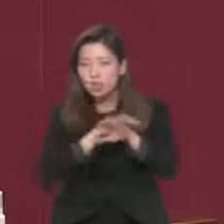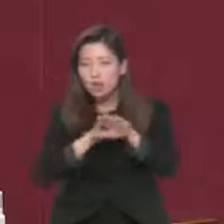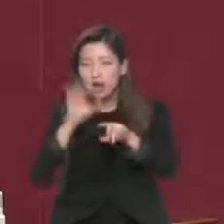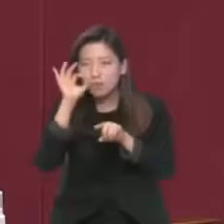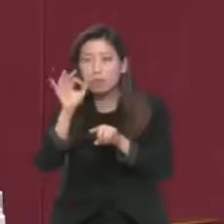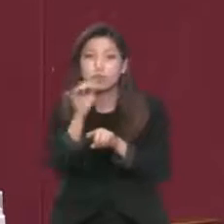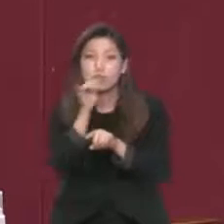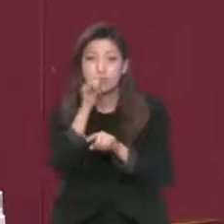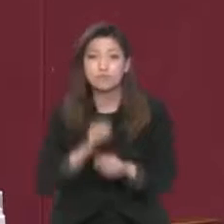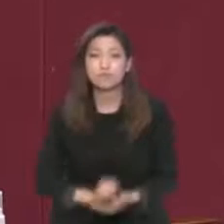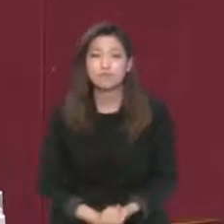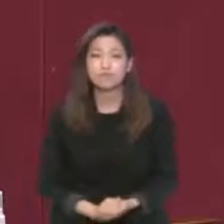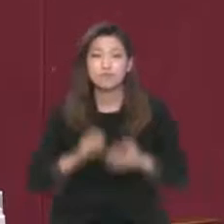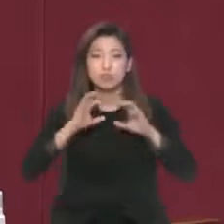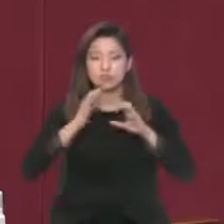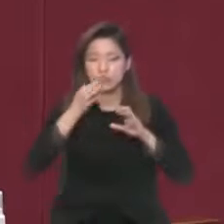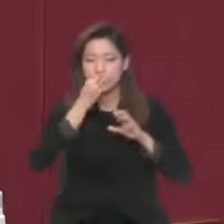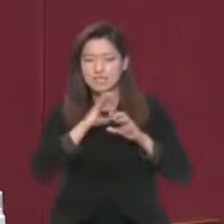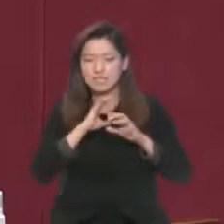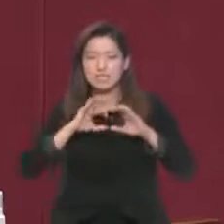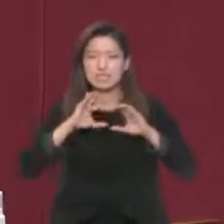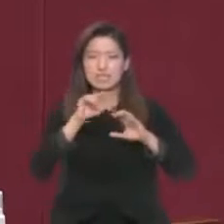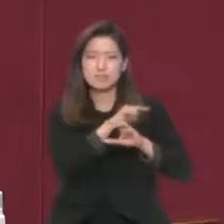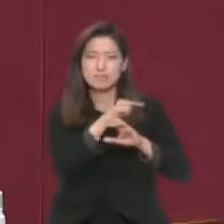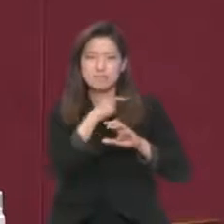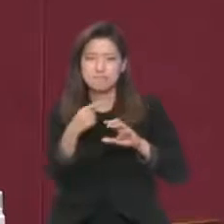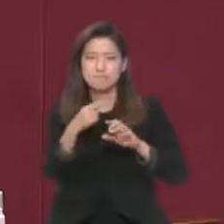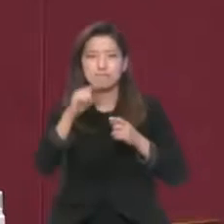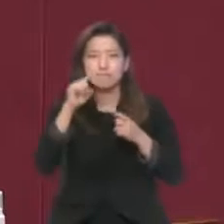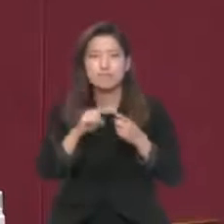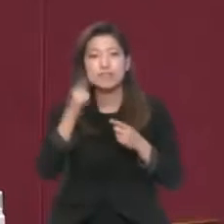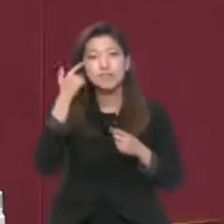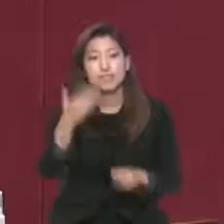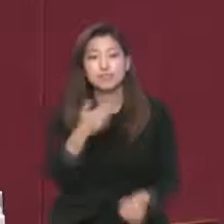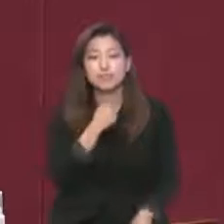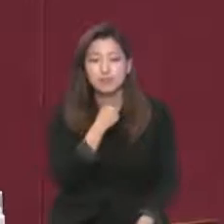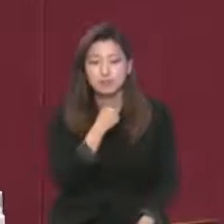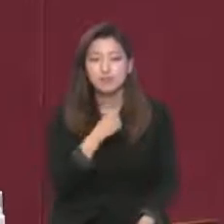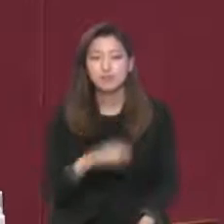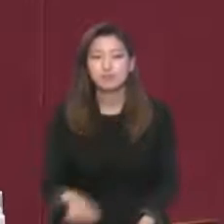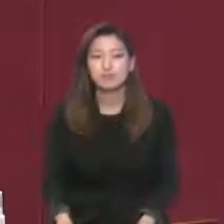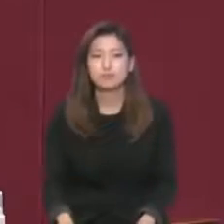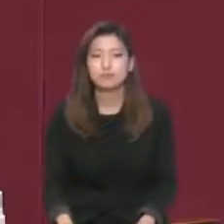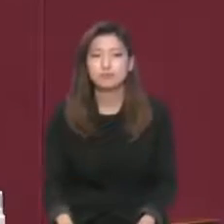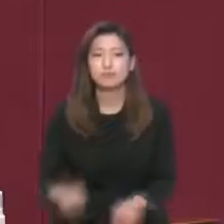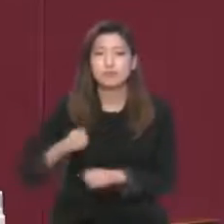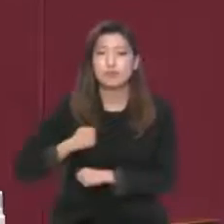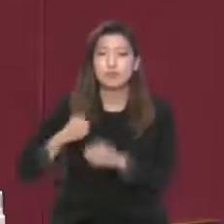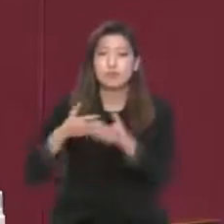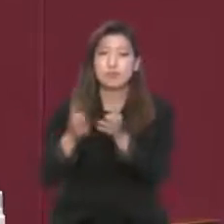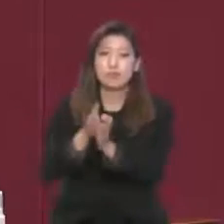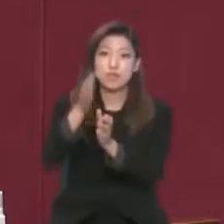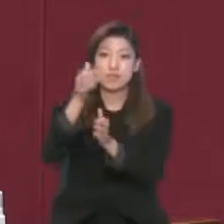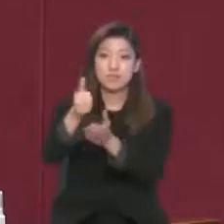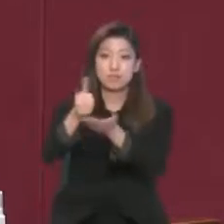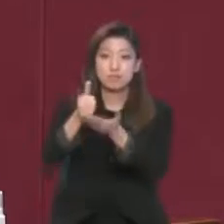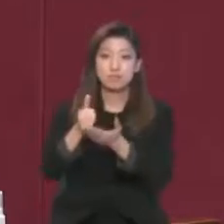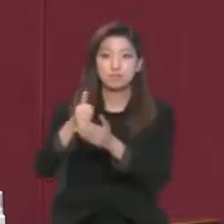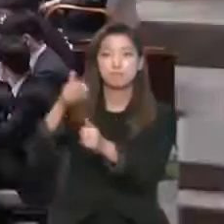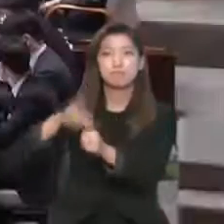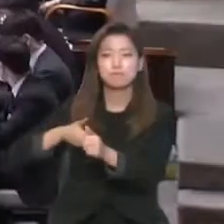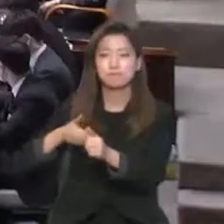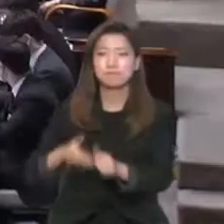생각하고 국익만 위하는 질의를 하도록 행정부에 드리도록 하겠습니다. 국방부 장관님 나와주시기 바랍니다.